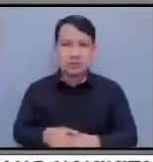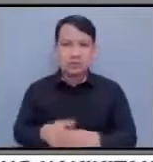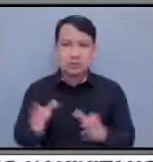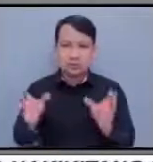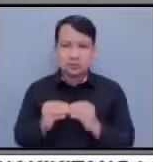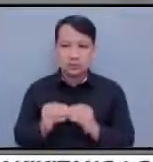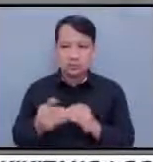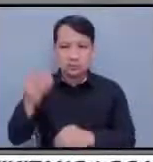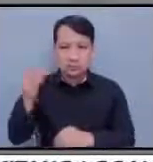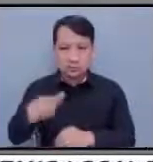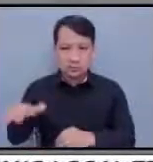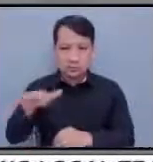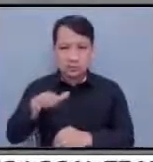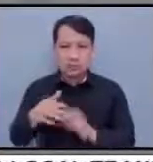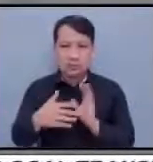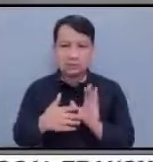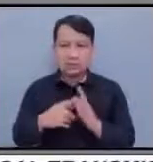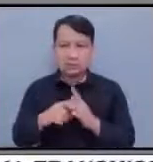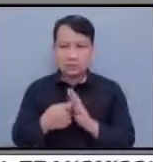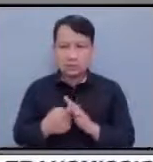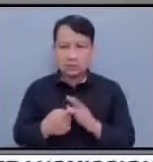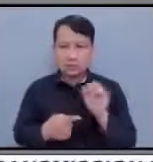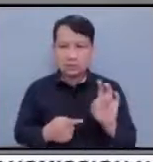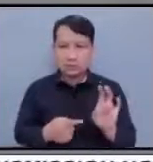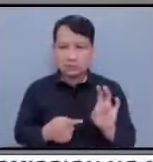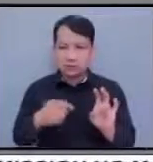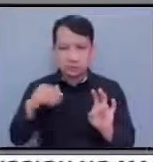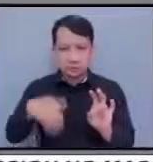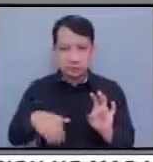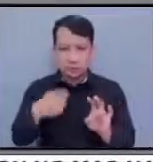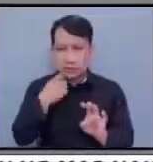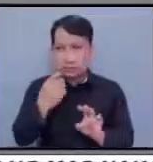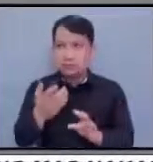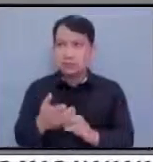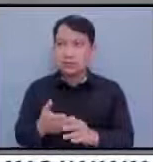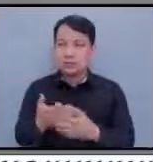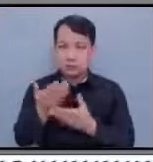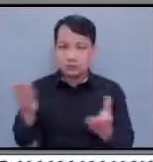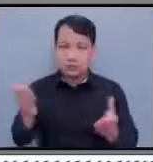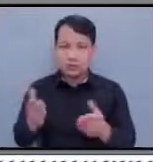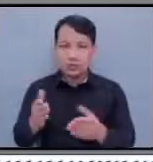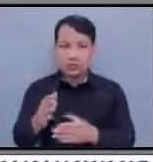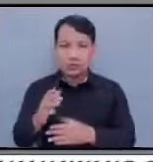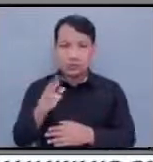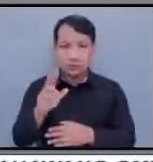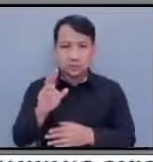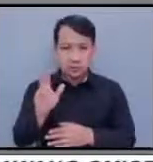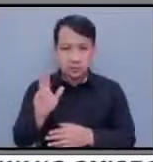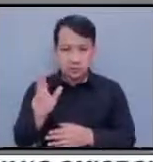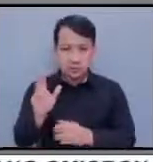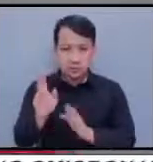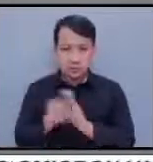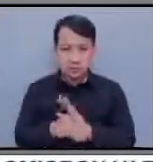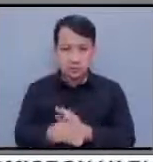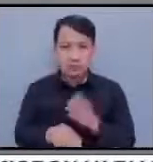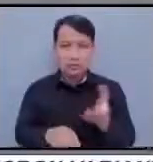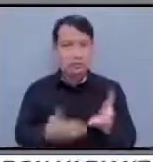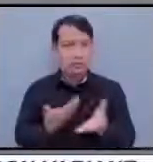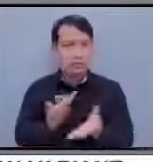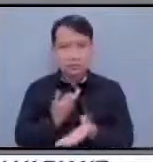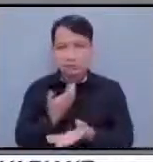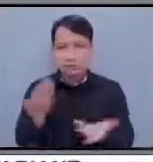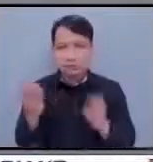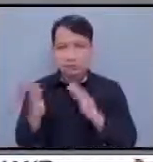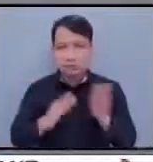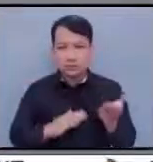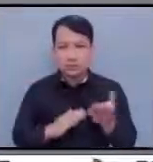ang sunog na nagsimula bago mag-alas 7 kagabi at naapula makalipas ang halos 30 minuto. Walang napaulat na nasawi sa sunog at